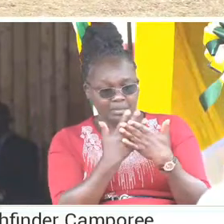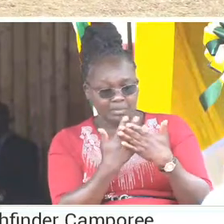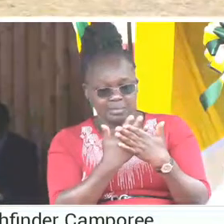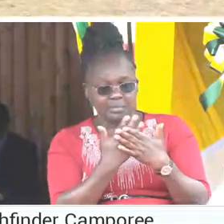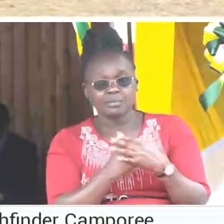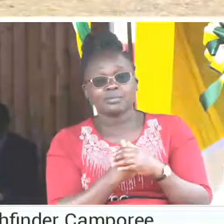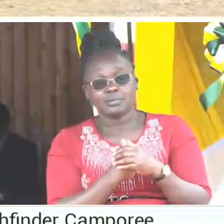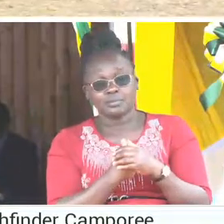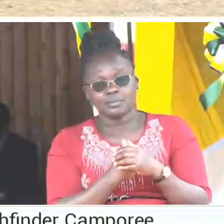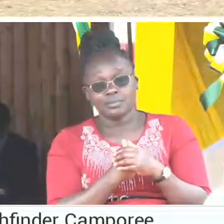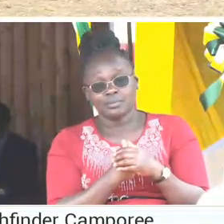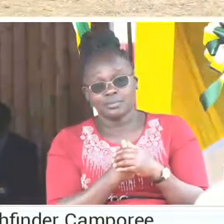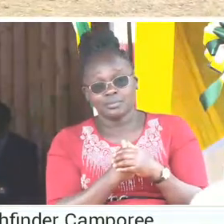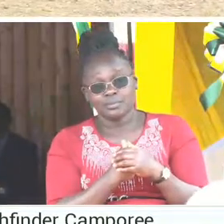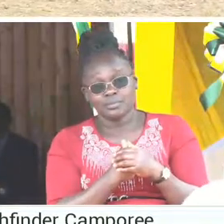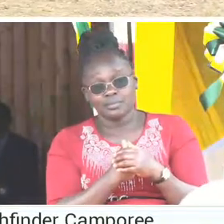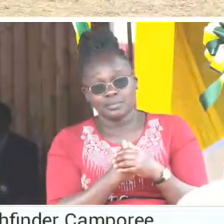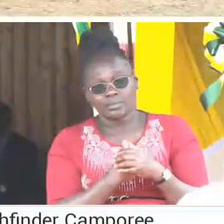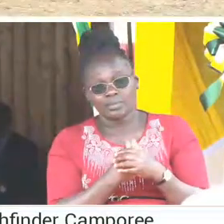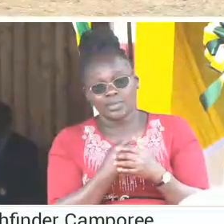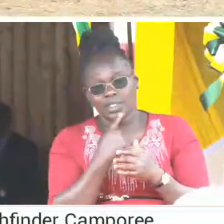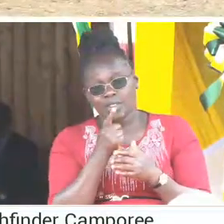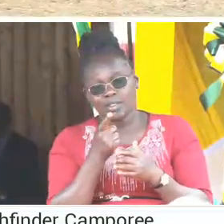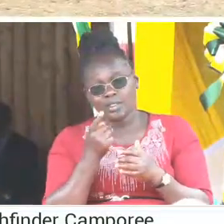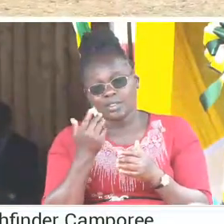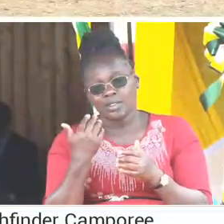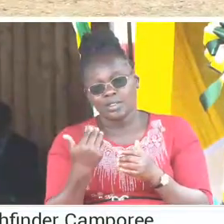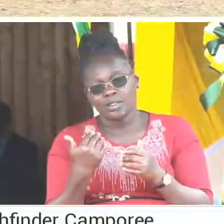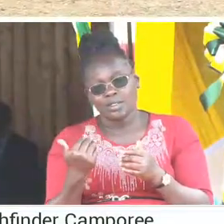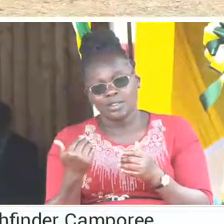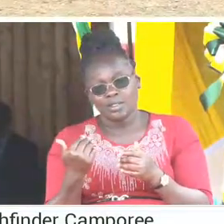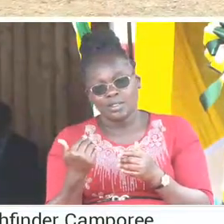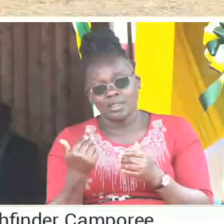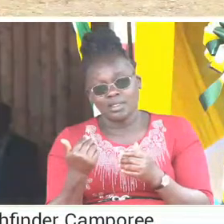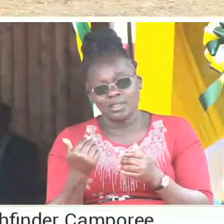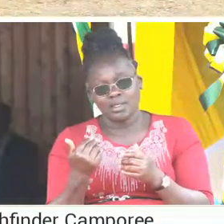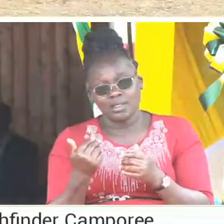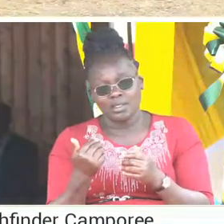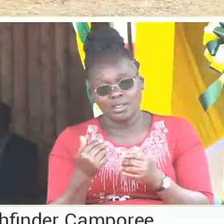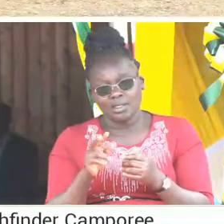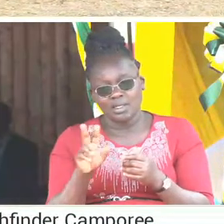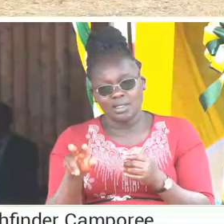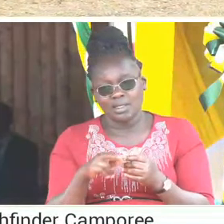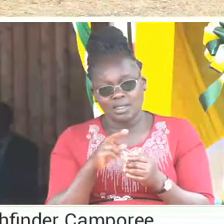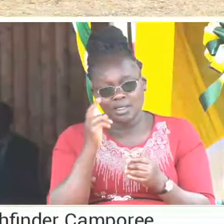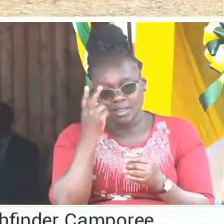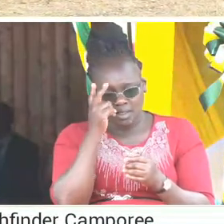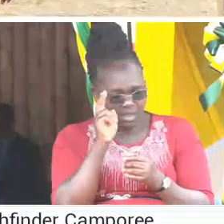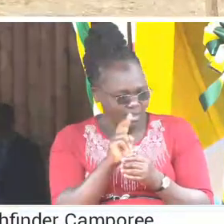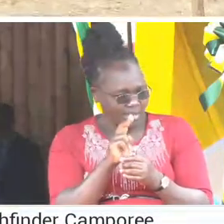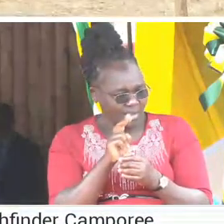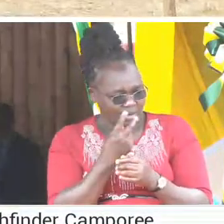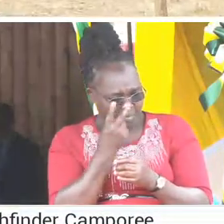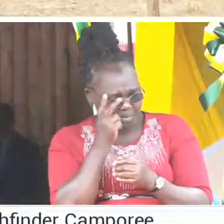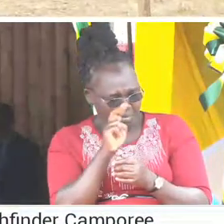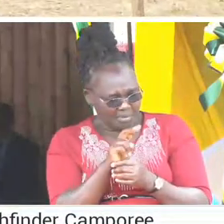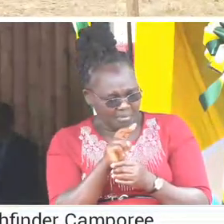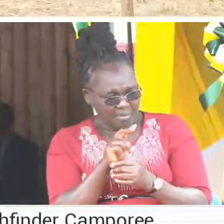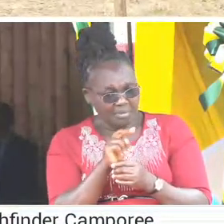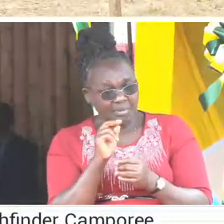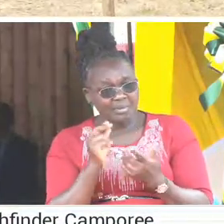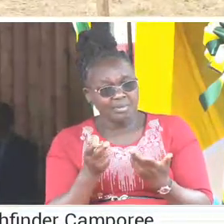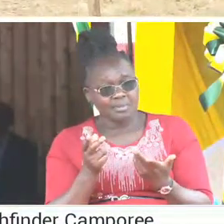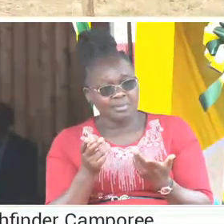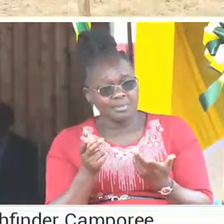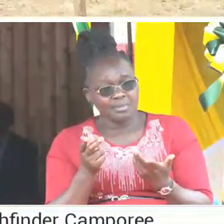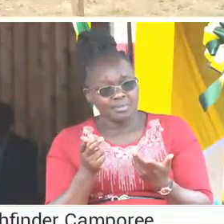Mtoto hakujua baba ananusa nini. Baba akatafuta nyaya za umeme ananusa. Akitembea akikagua nyumba. Mtoto akamuza, daddy